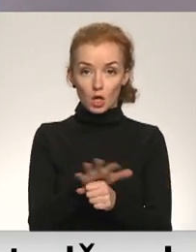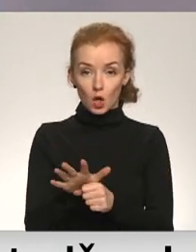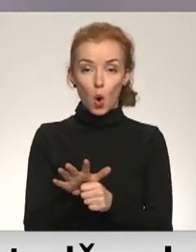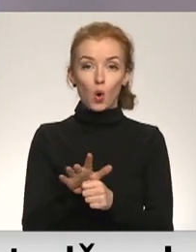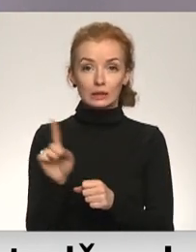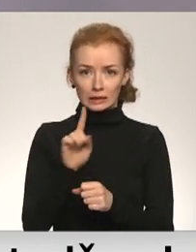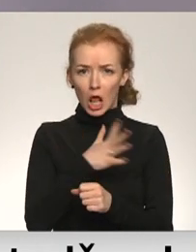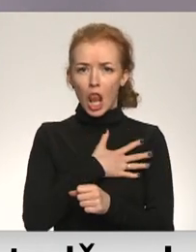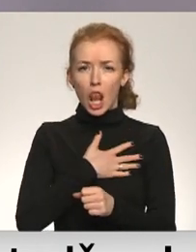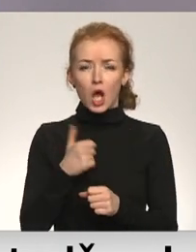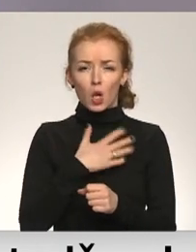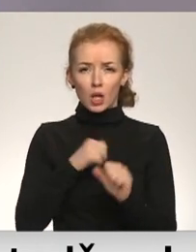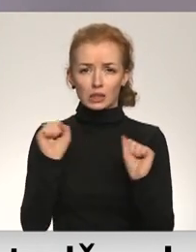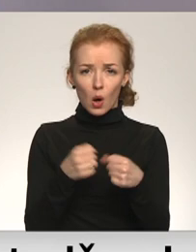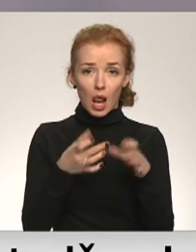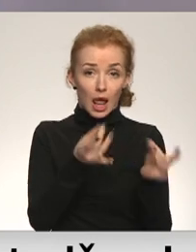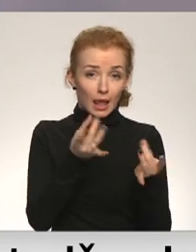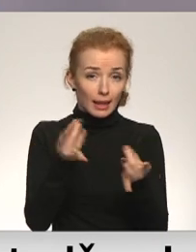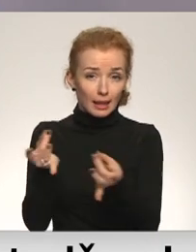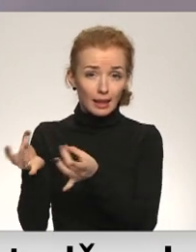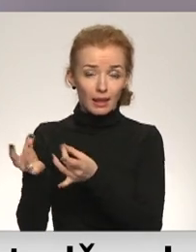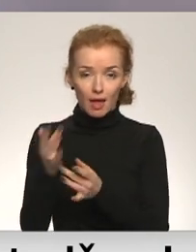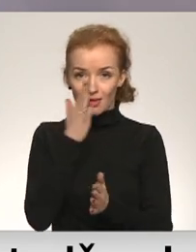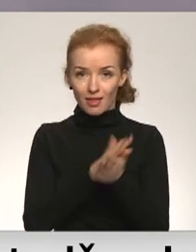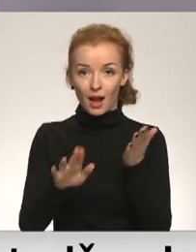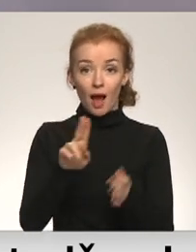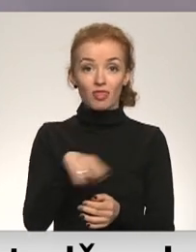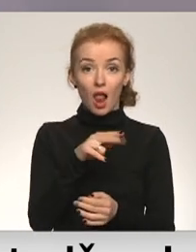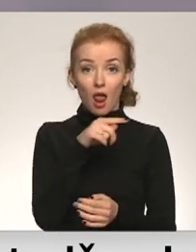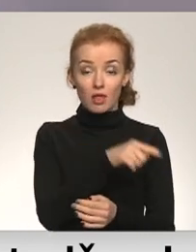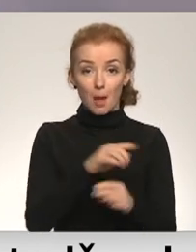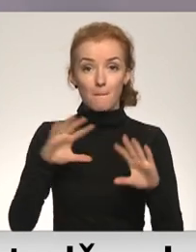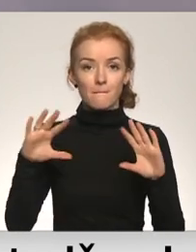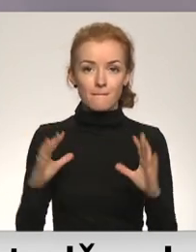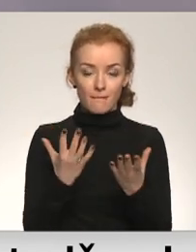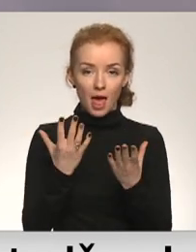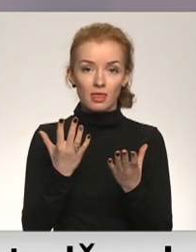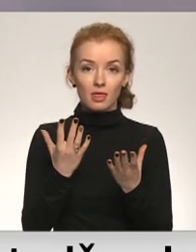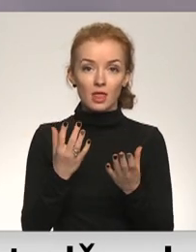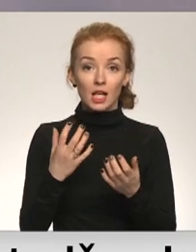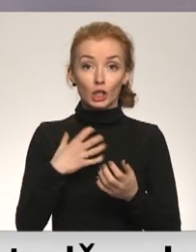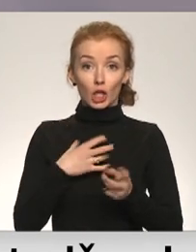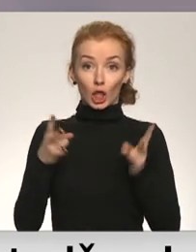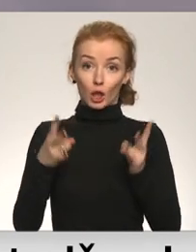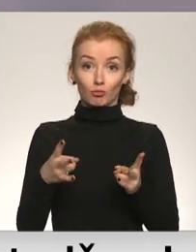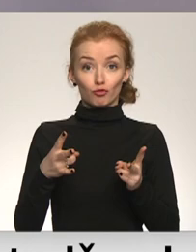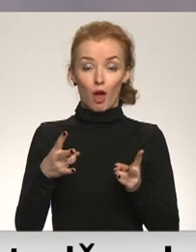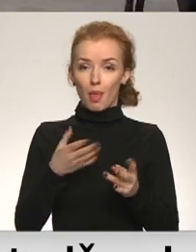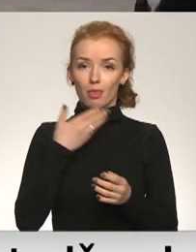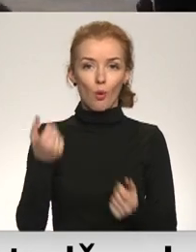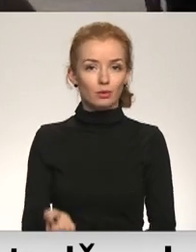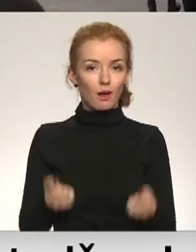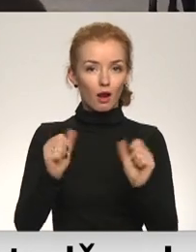ļoti lipīgs, daudz lipīgāks kā delta variants, bet vienlaicīgi šī saslimšana nav tik smaga.